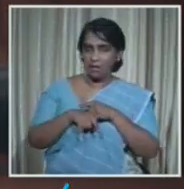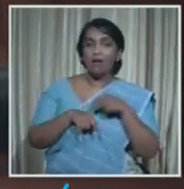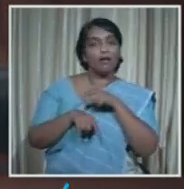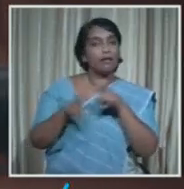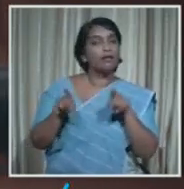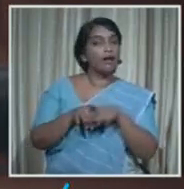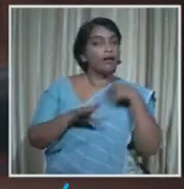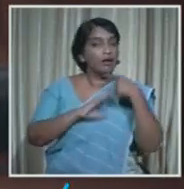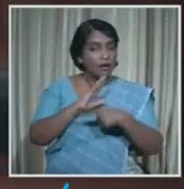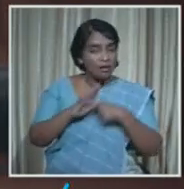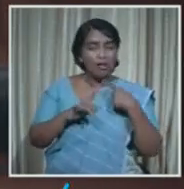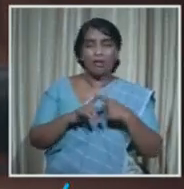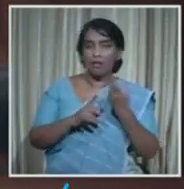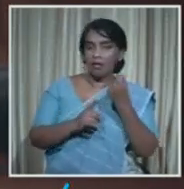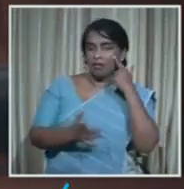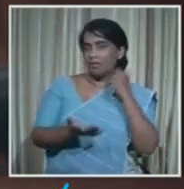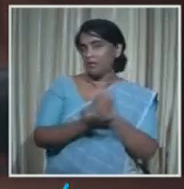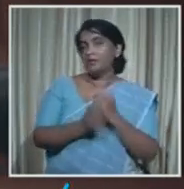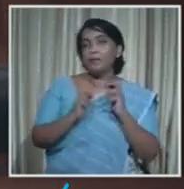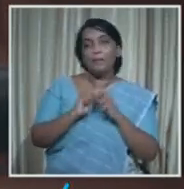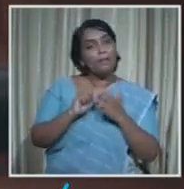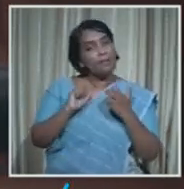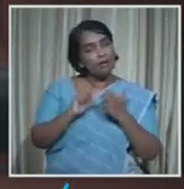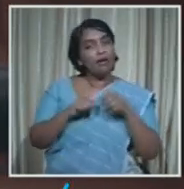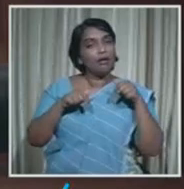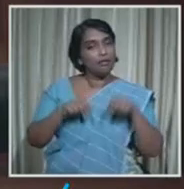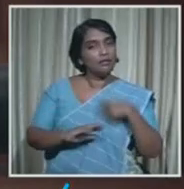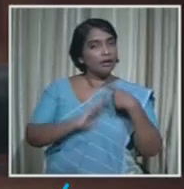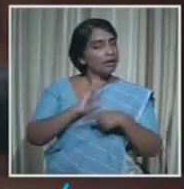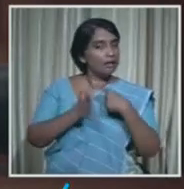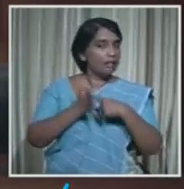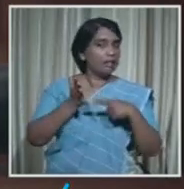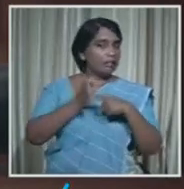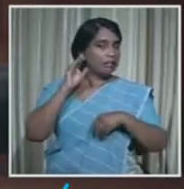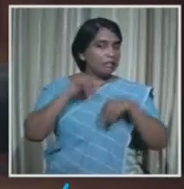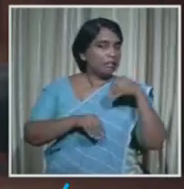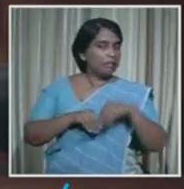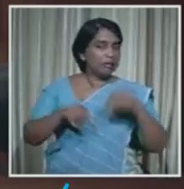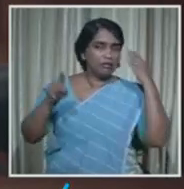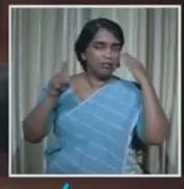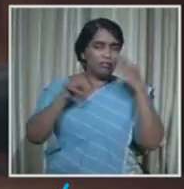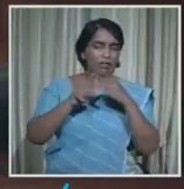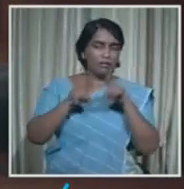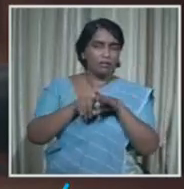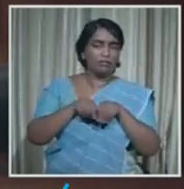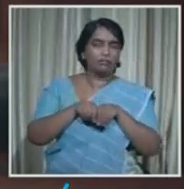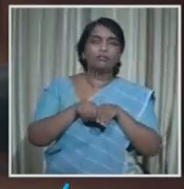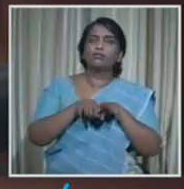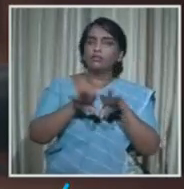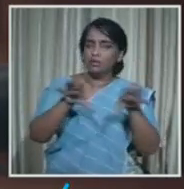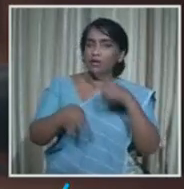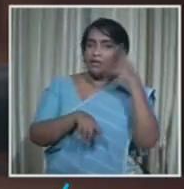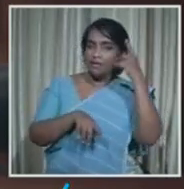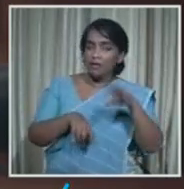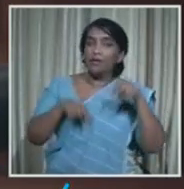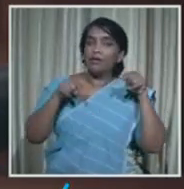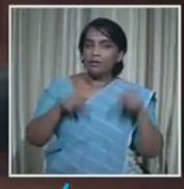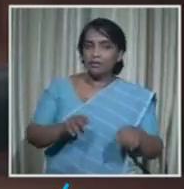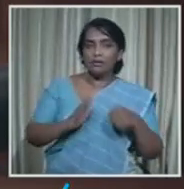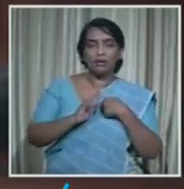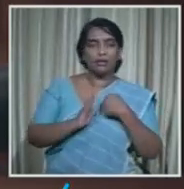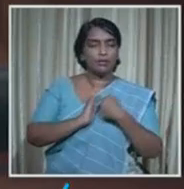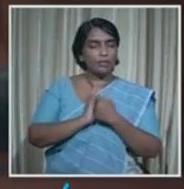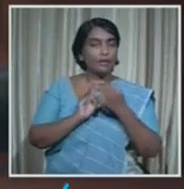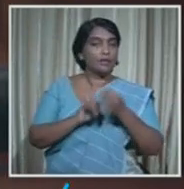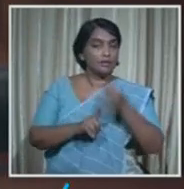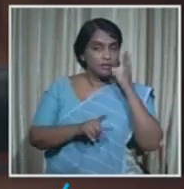අපේ රටේ තිබුණු ආර්ථික අර්බුදය අද අපේ රටේ දේශපාලන අර්බුදයක් දක්වා වර්ධනය වී තිබෙනවා. ඒ නිසා දැන් ගරු සභාපතිතුමන අපේ